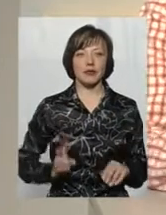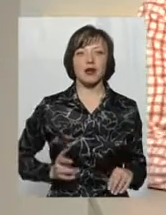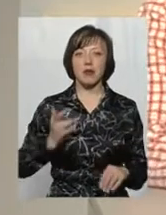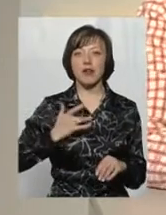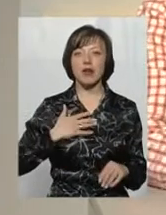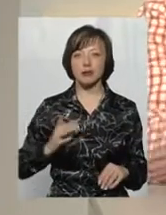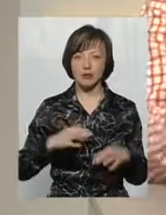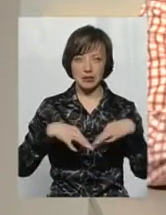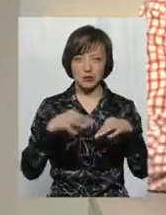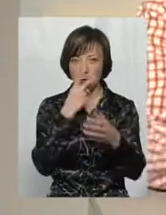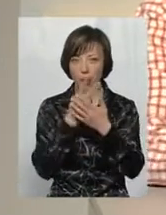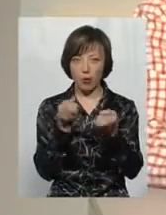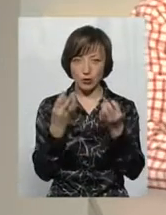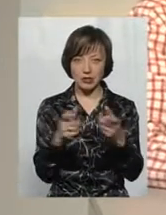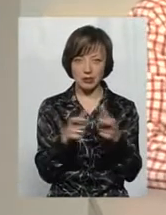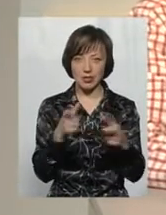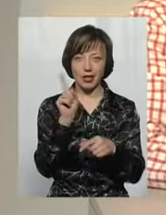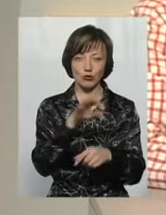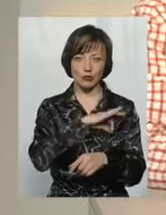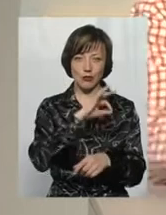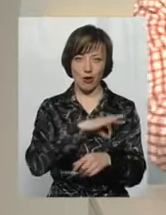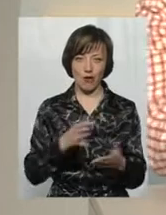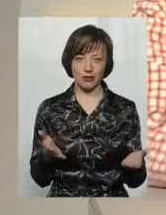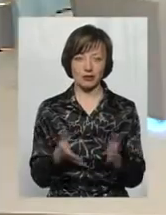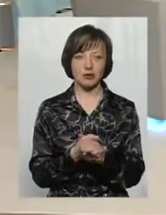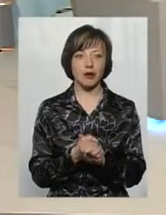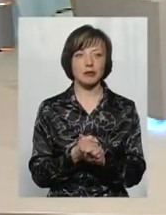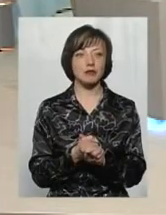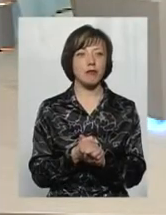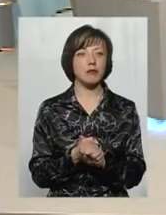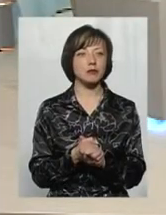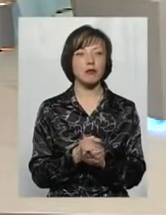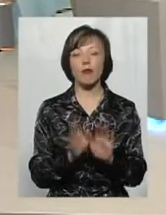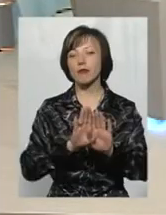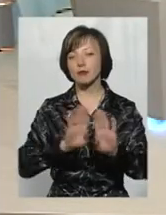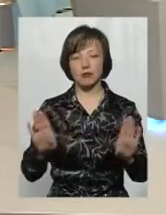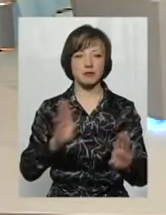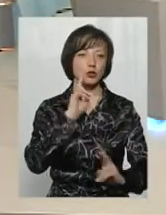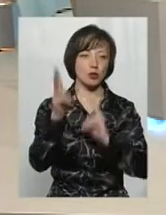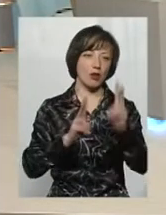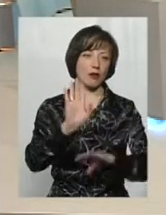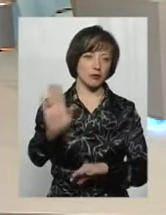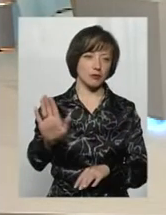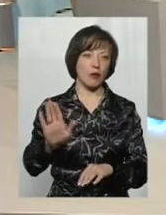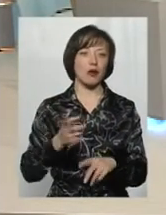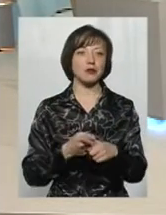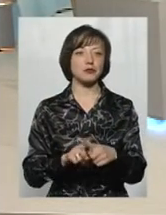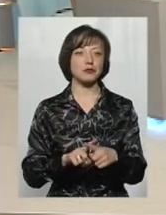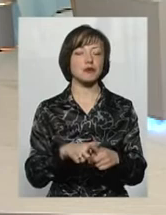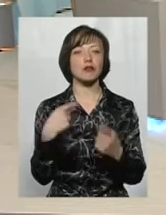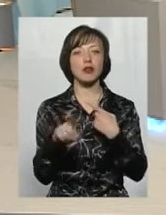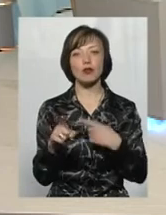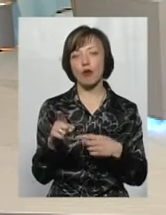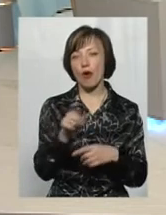транспорті часто не побачиш простих талонів, не те, що пільгових. Але з іншого боку... Ні, це не дорікання абсолютно. З іншого боку,